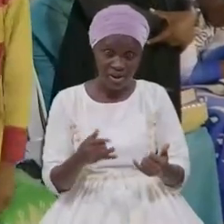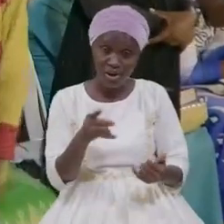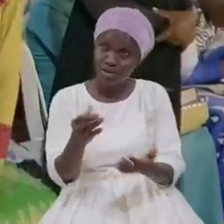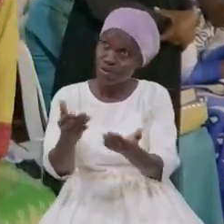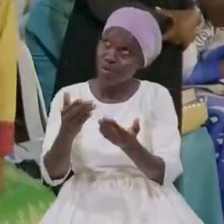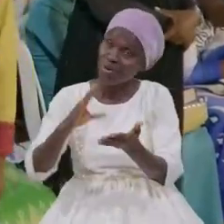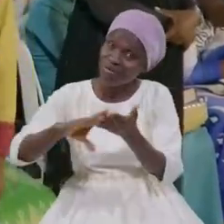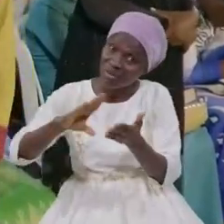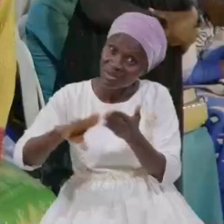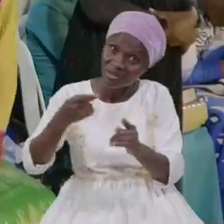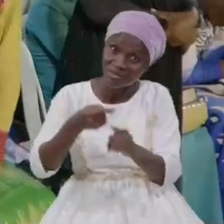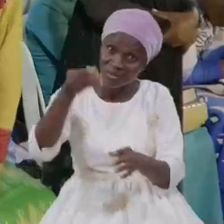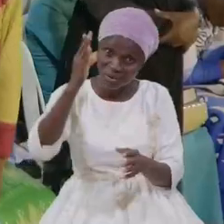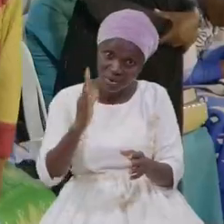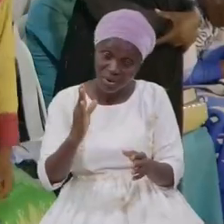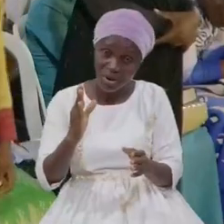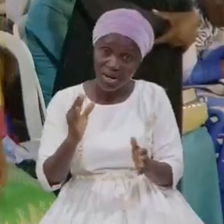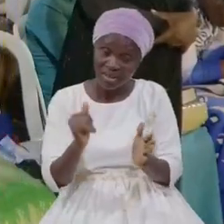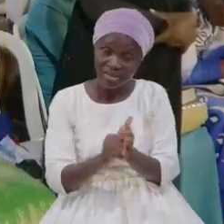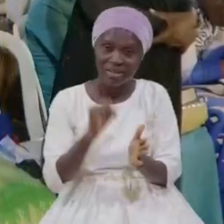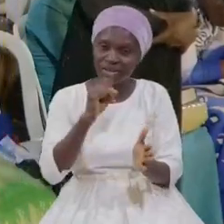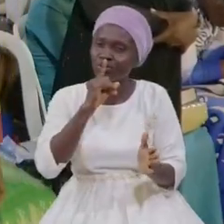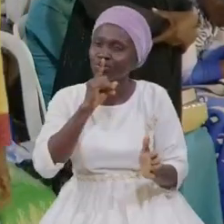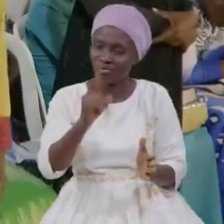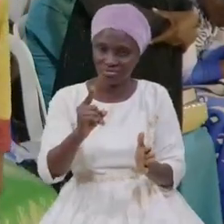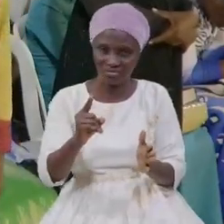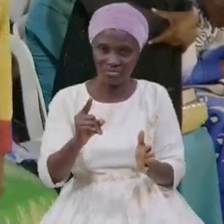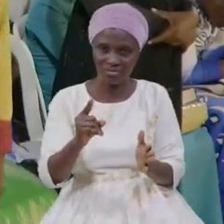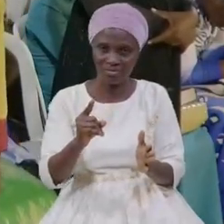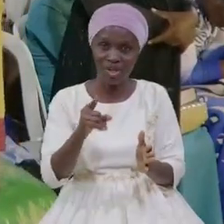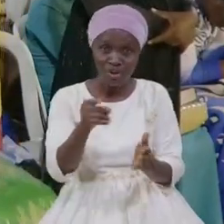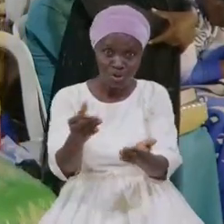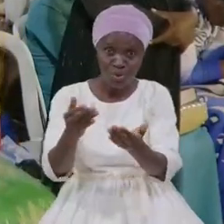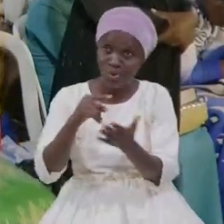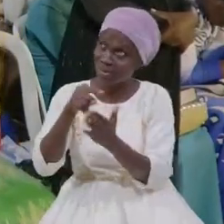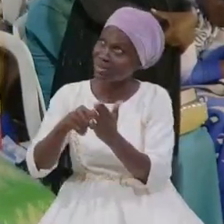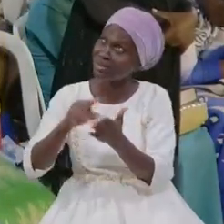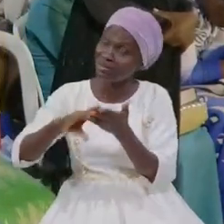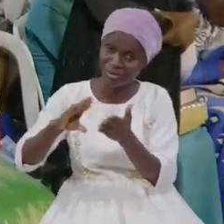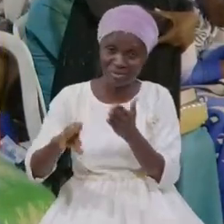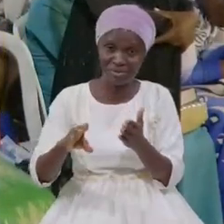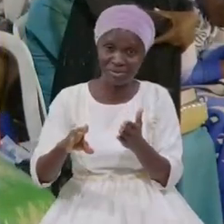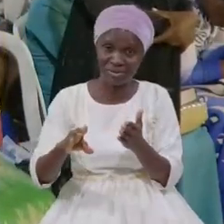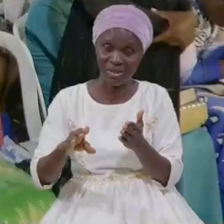Je veux ce pardon qui est valide. Je veux ce pardon